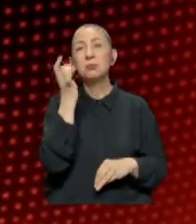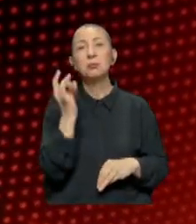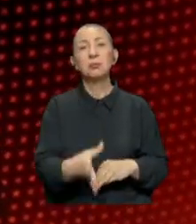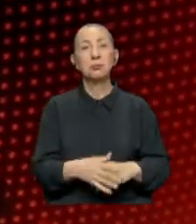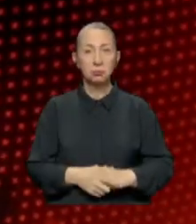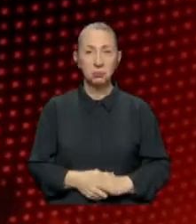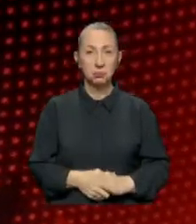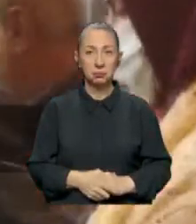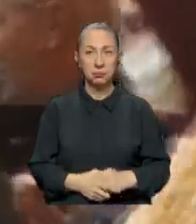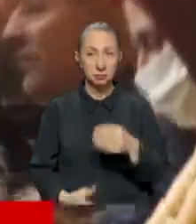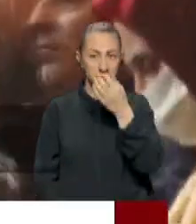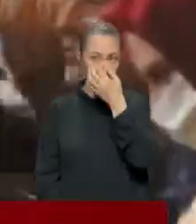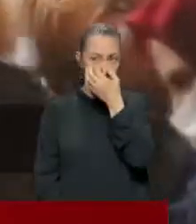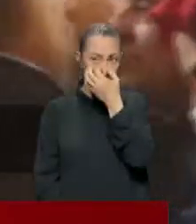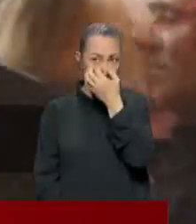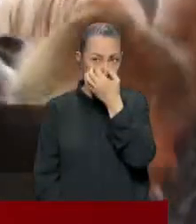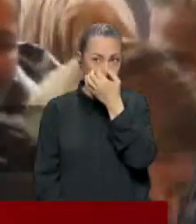olmadı.